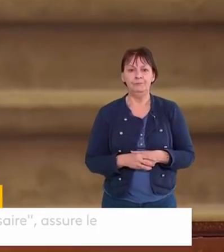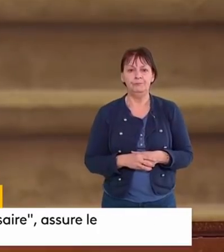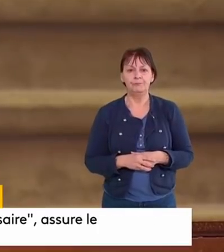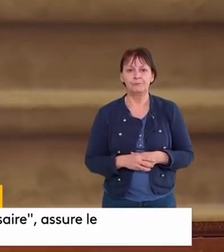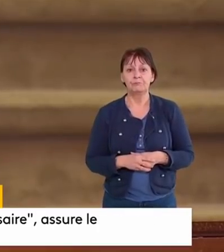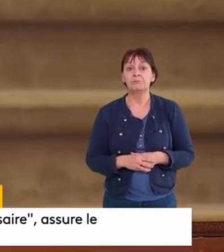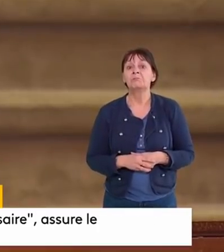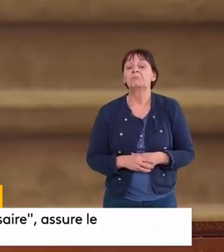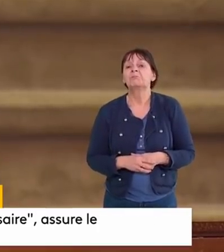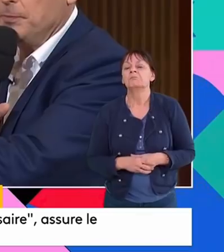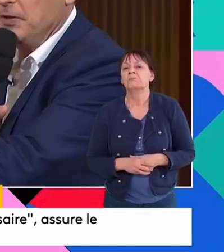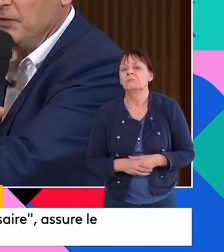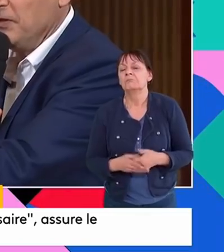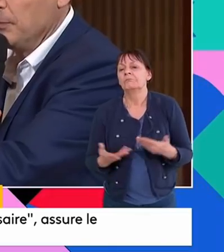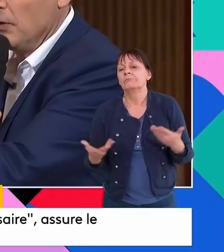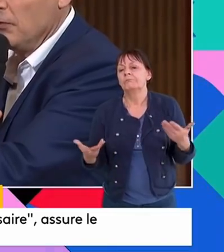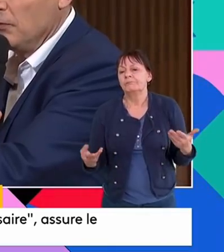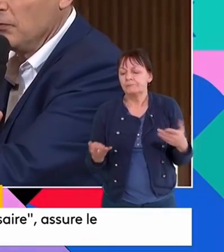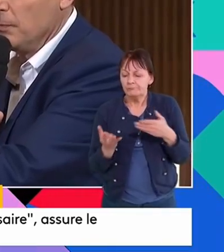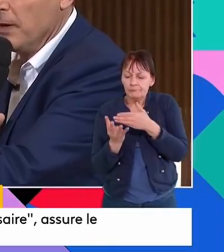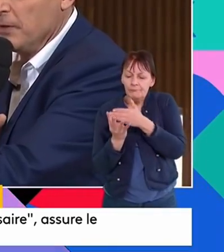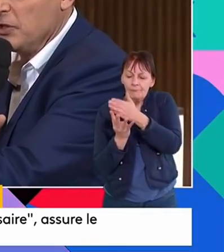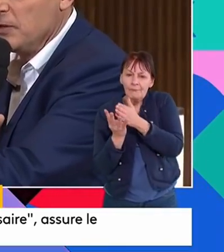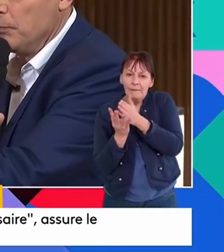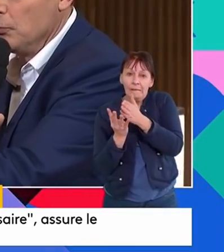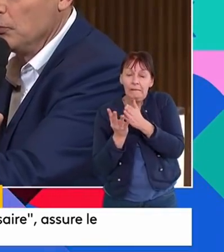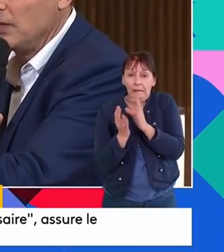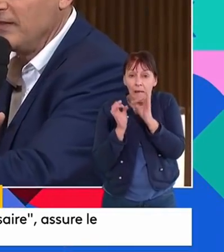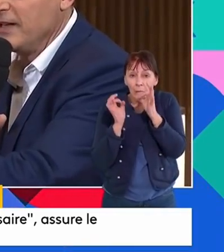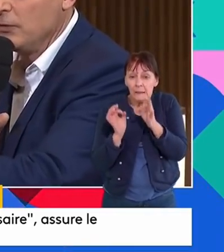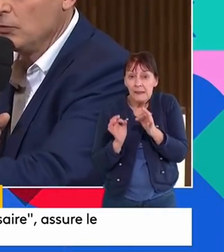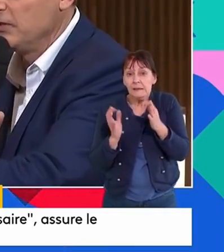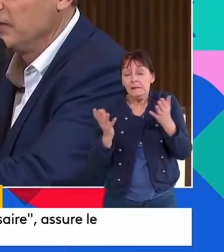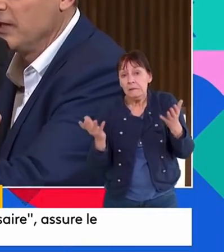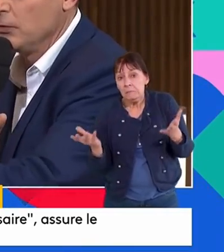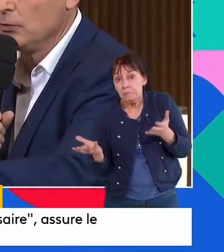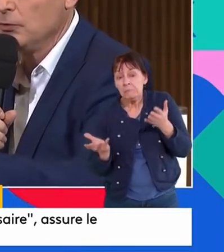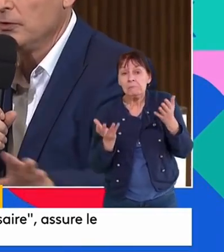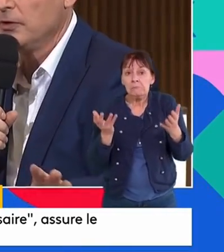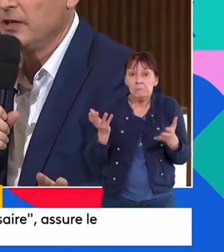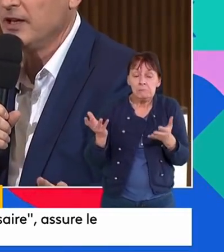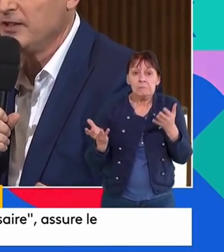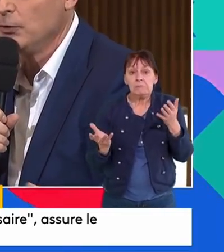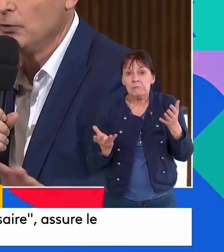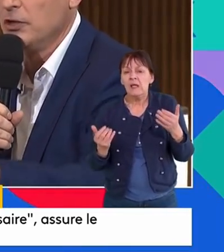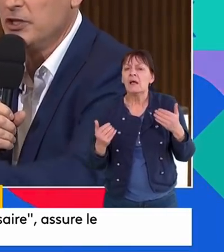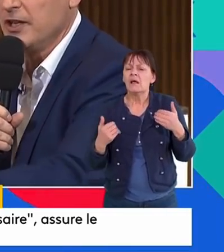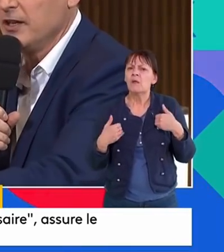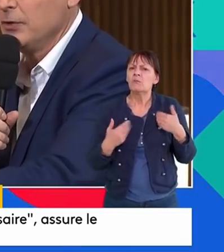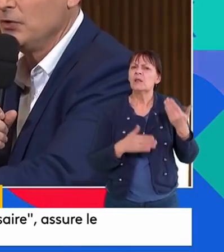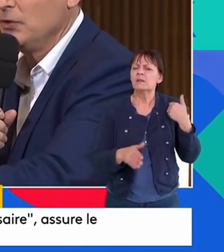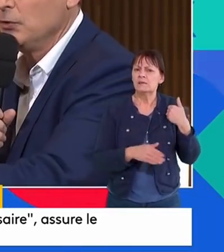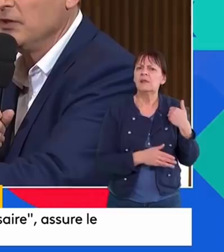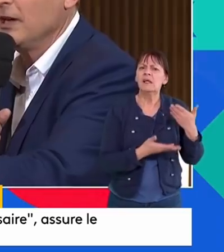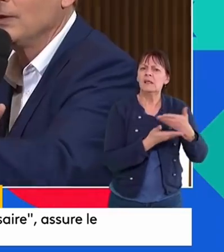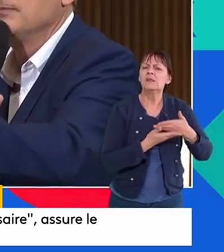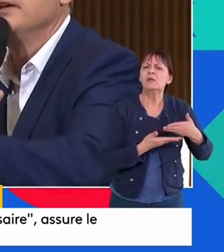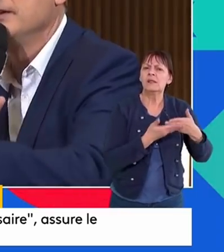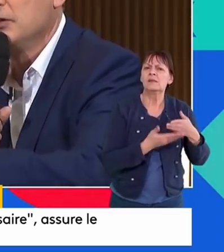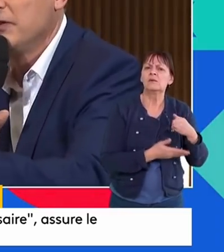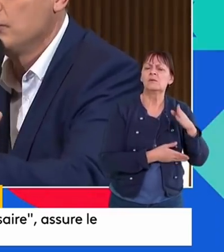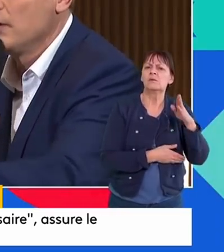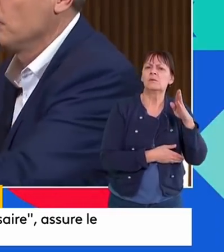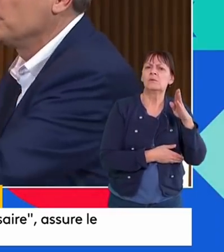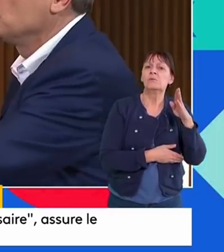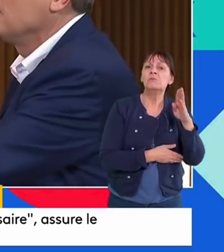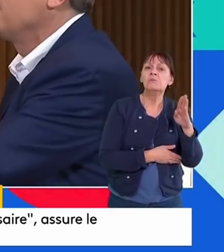Je ne les connais pas spécifiquement. Vous permettez, j'ai plus travaillé sur les scénarios de RTE et j'ai regardé aussi ceux de Négawatt. Mais